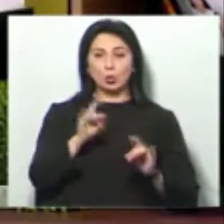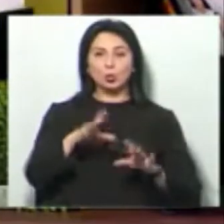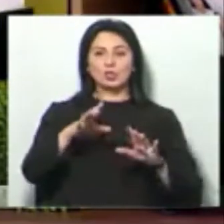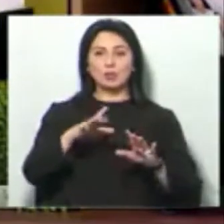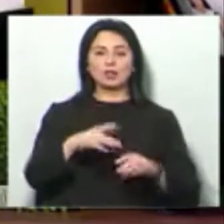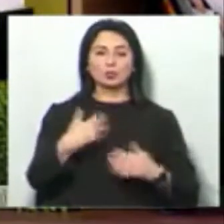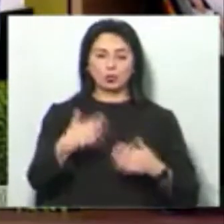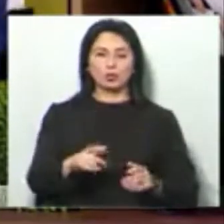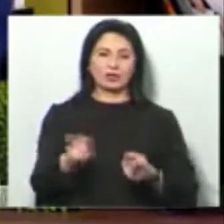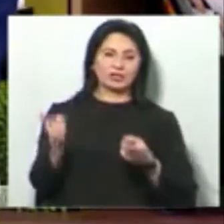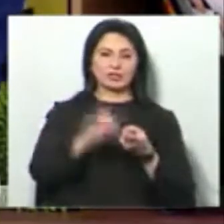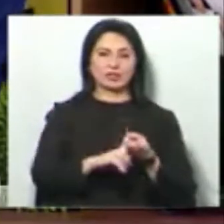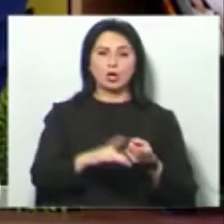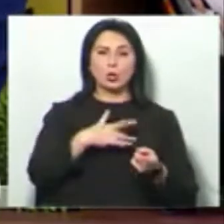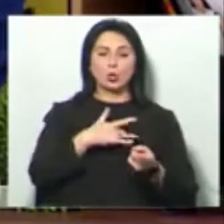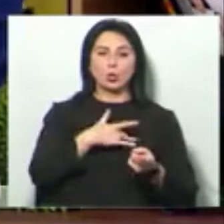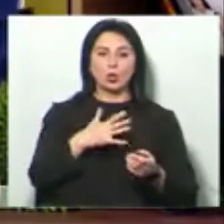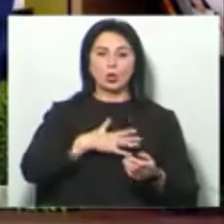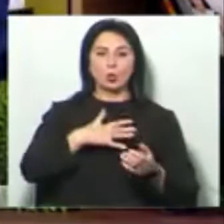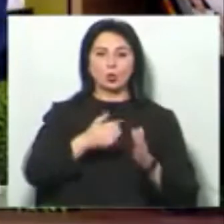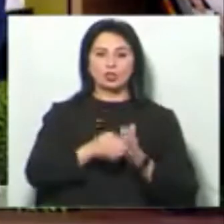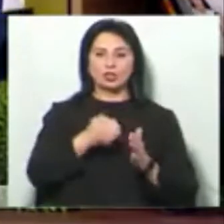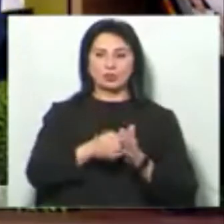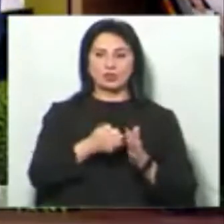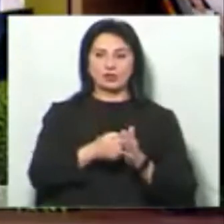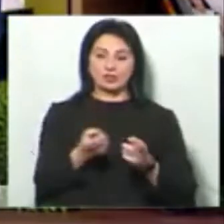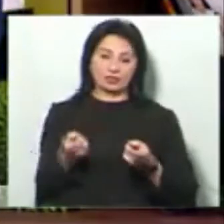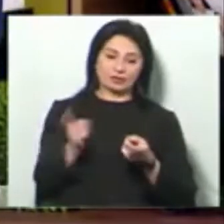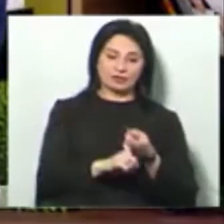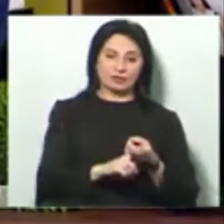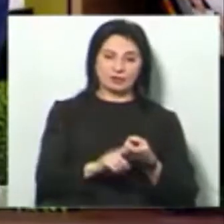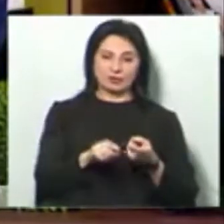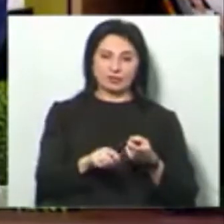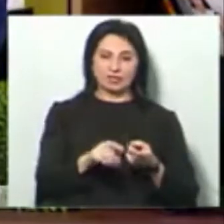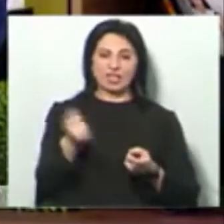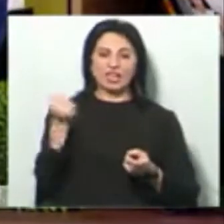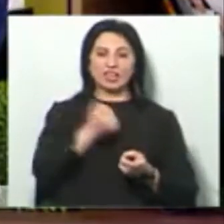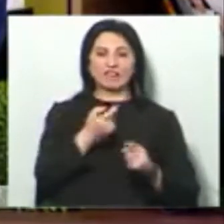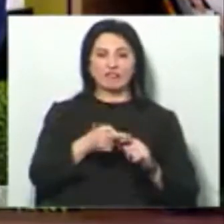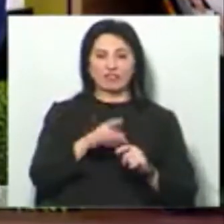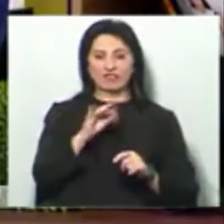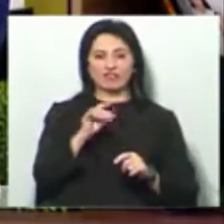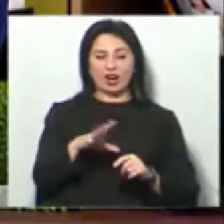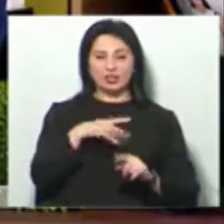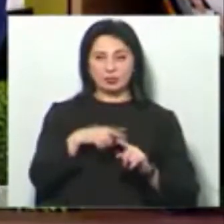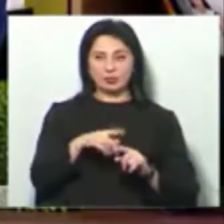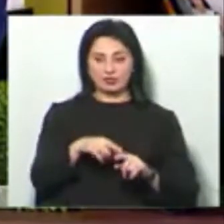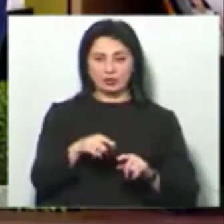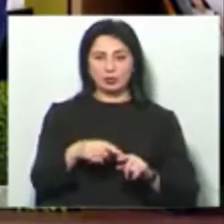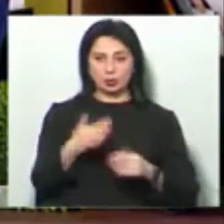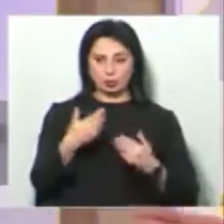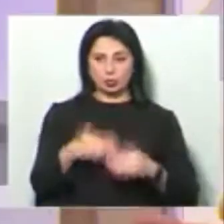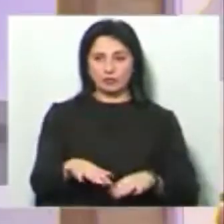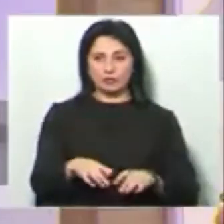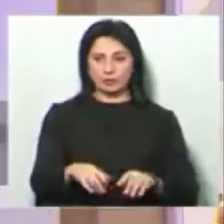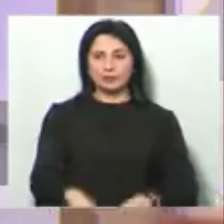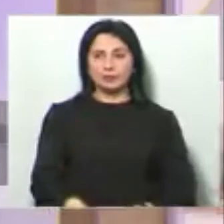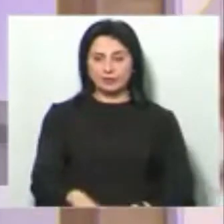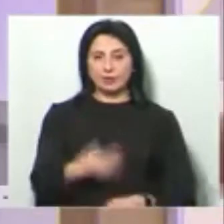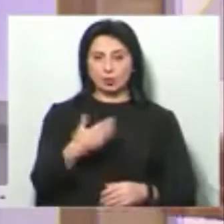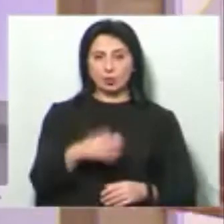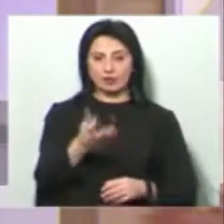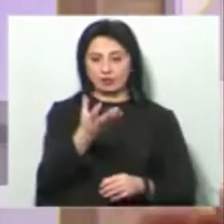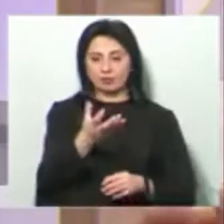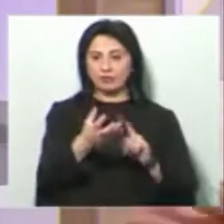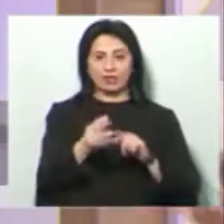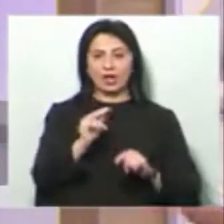golis ucmaris, anu golis și șemur de adebis miocardiomi sinfacti și de gat cam. Imi tobrom ubrau din dubani, din dubani taus